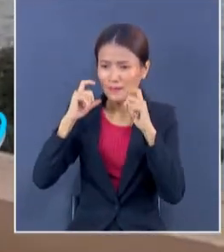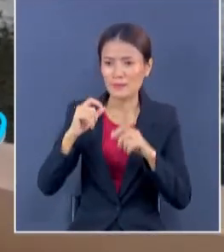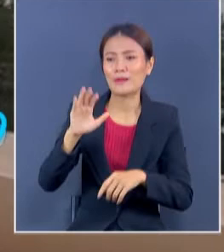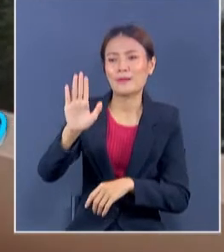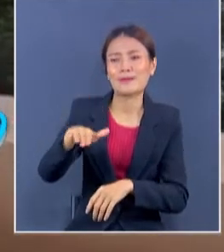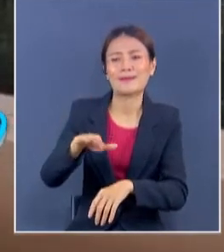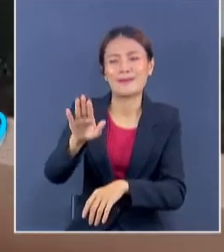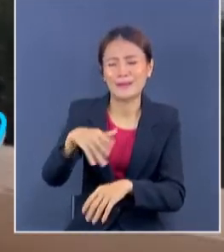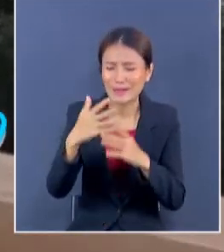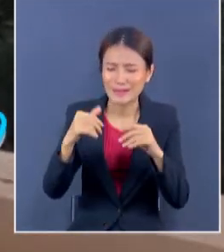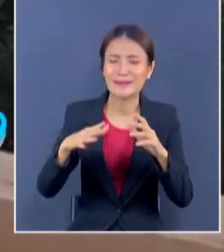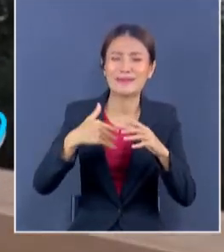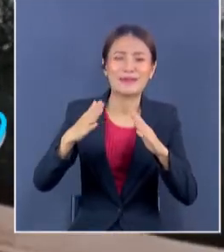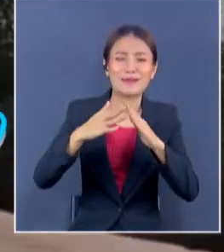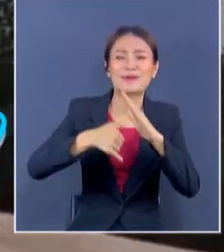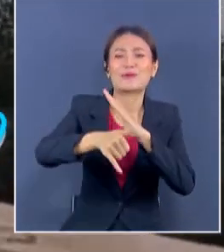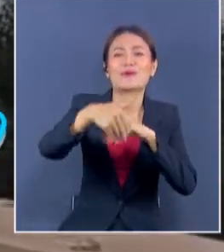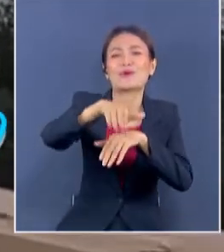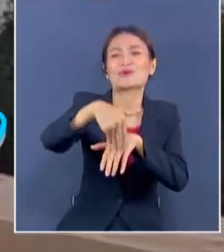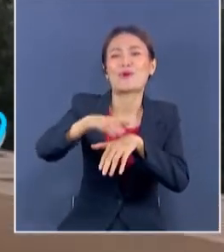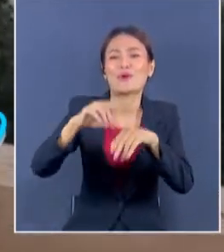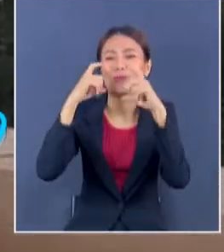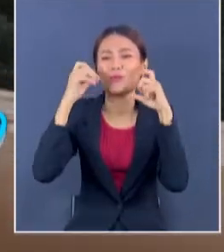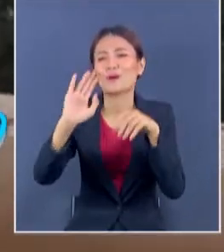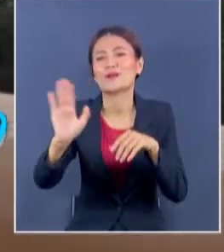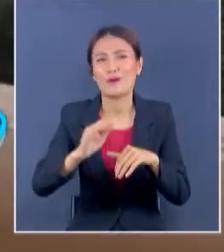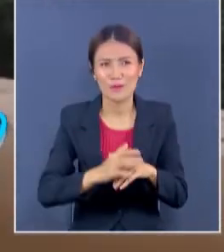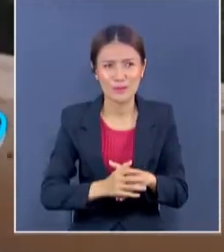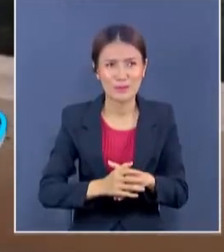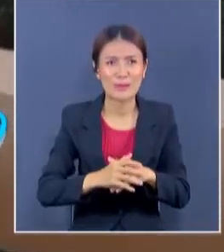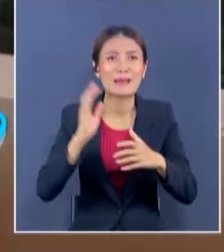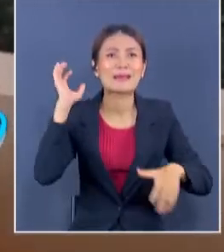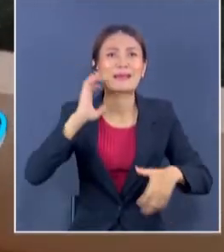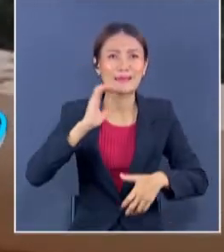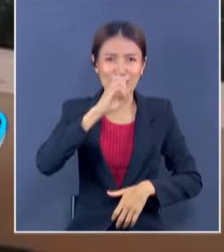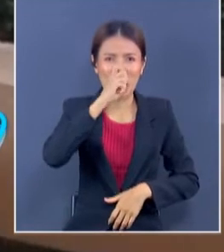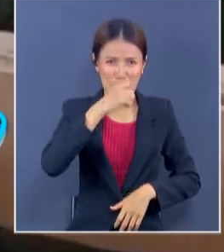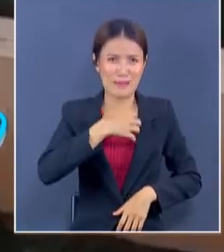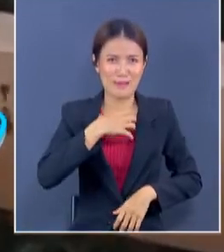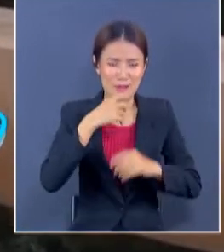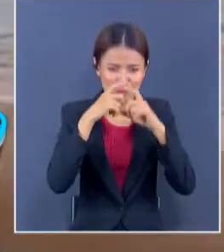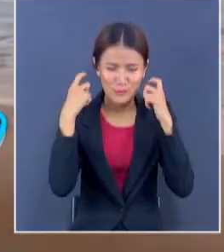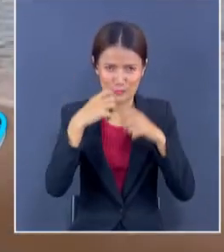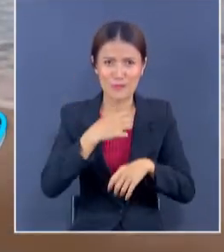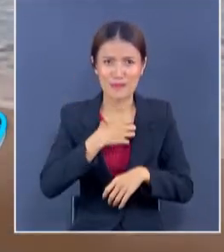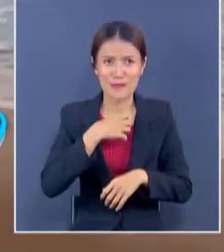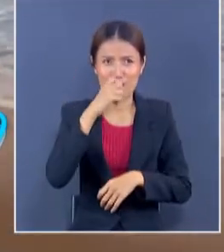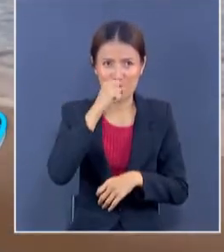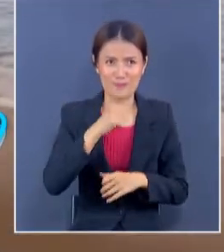ธยาศัย เขาบอกว่าตามมาแต่ไม่ติดเท่าไหร่ตามมา อยากลองใส่บ้างได้ไหมเห็นใส่มานานหลายปีแล้วอย่าง น ี้ เ